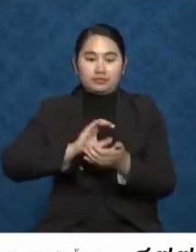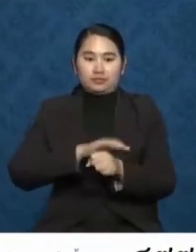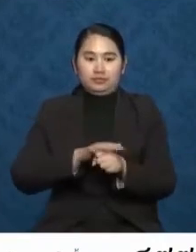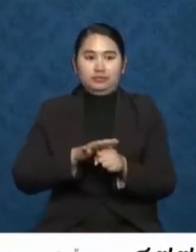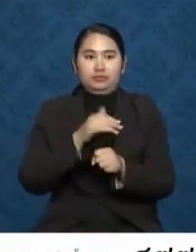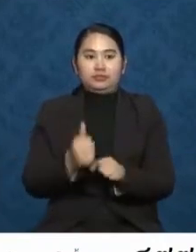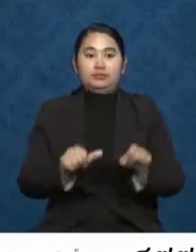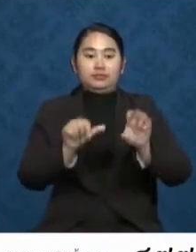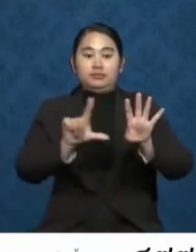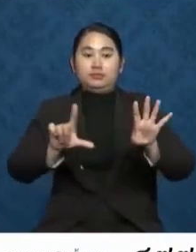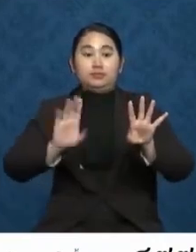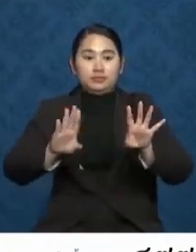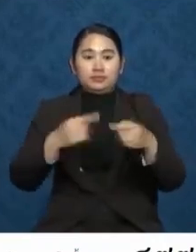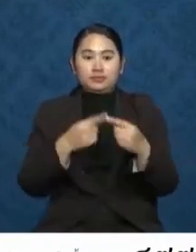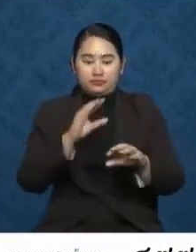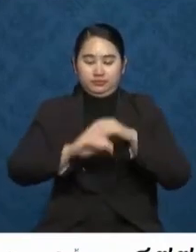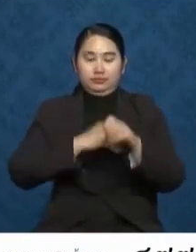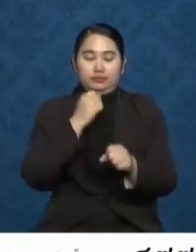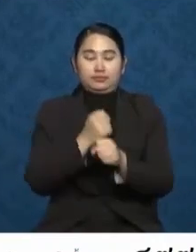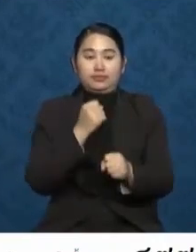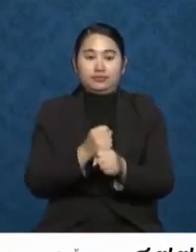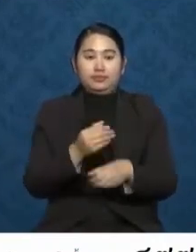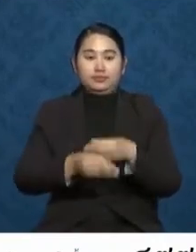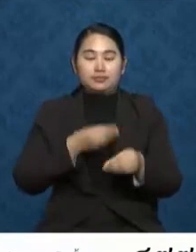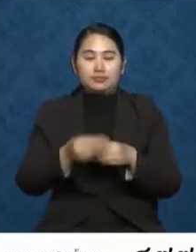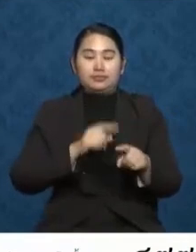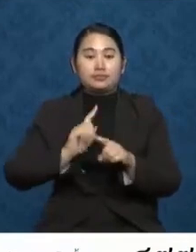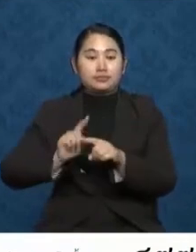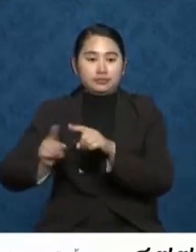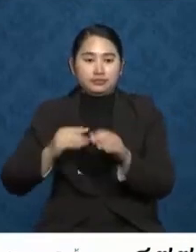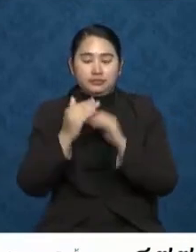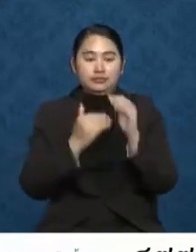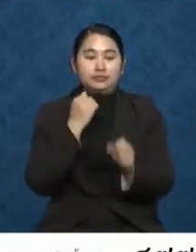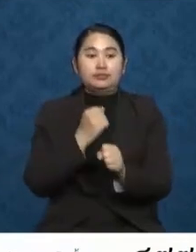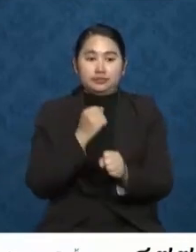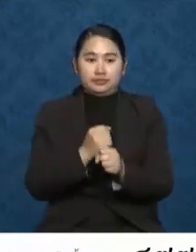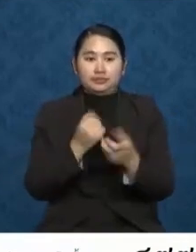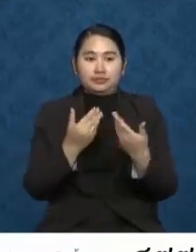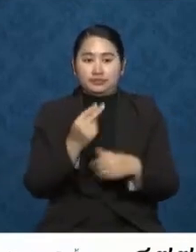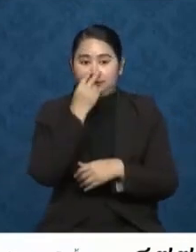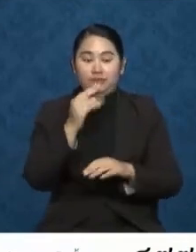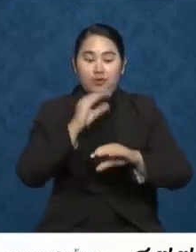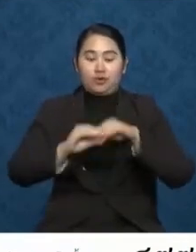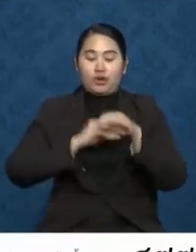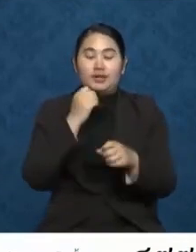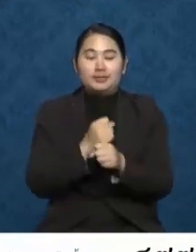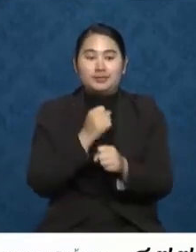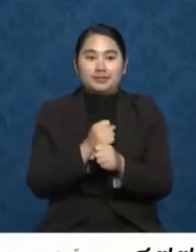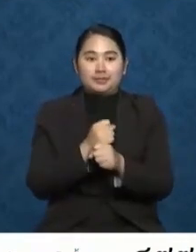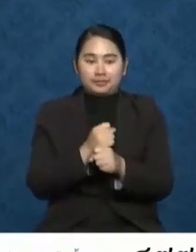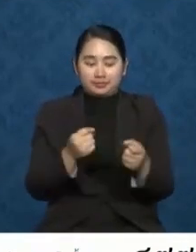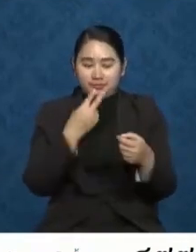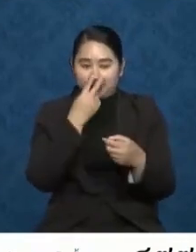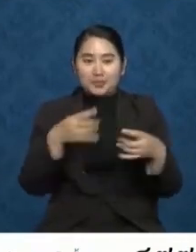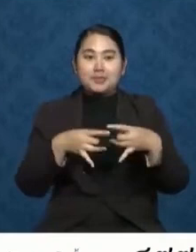านกว่าบาทแต่โครงการขับเคลื่อนทางการทูตเศรษฐกิจและความร่วมมือการพัฒนานี้ปรากฏในโครงการใช้งบประมาณต่างๆอย่างไม่ต